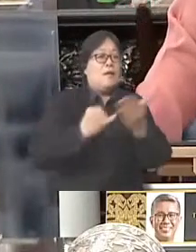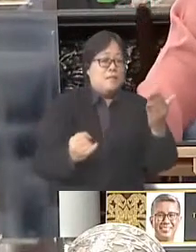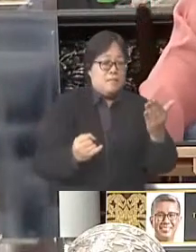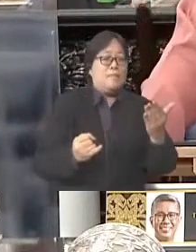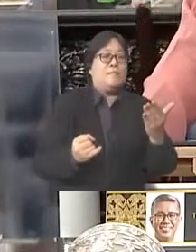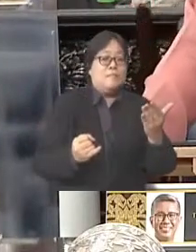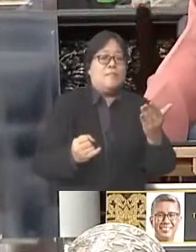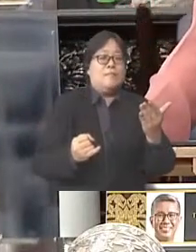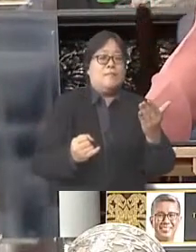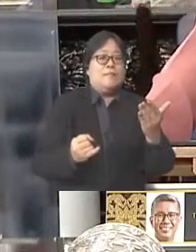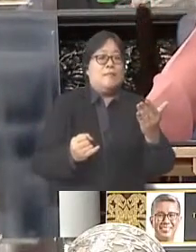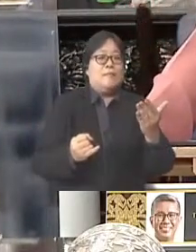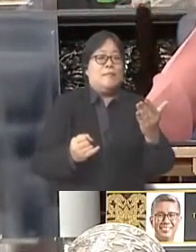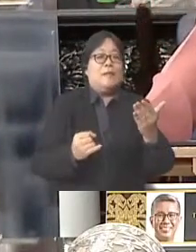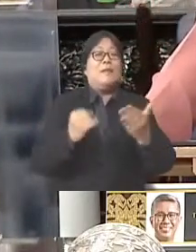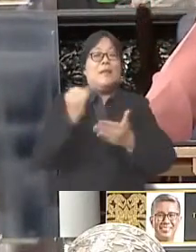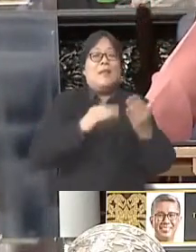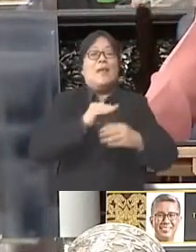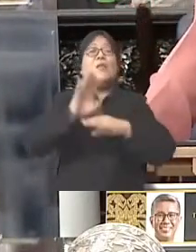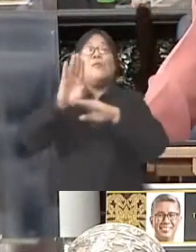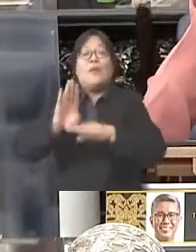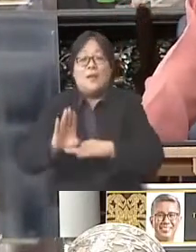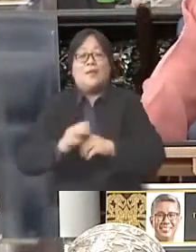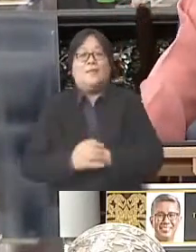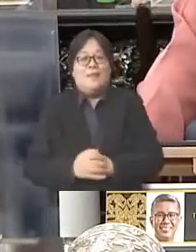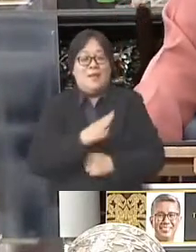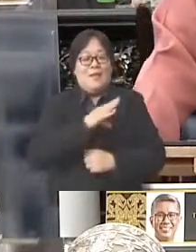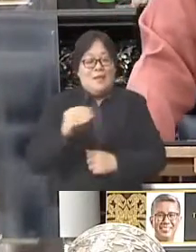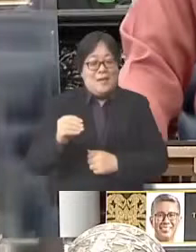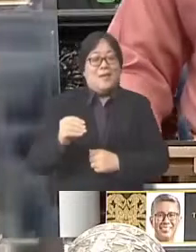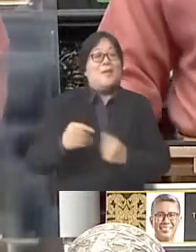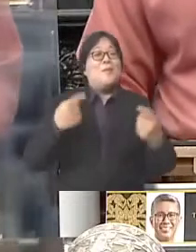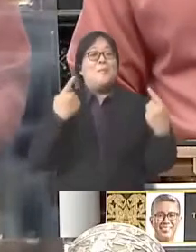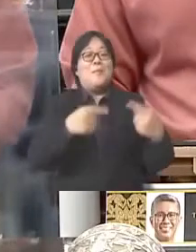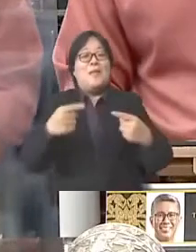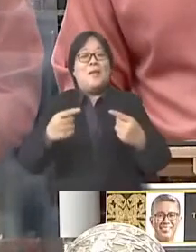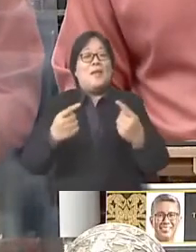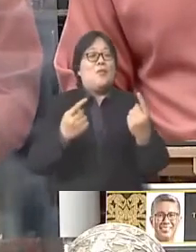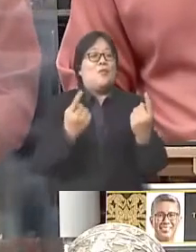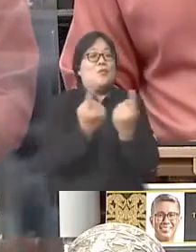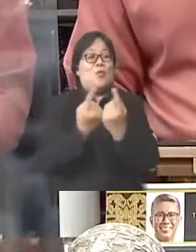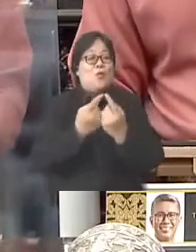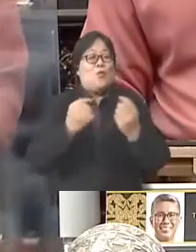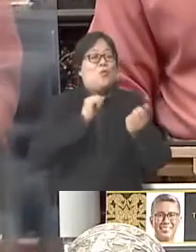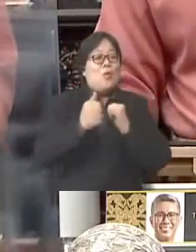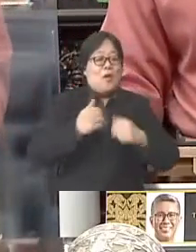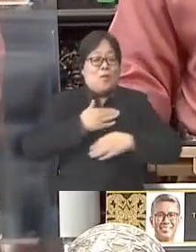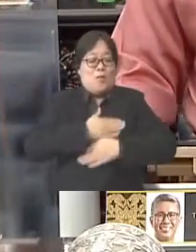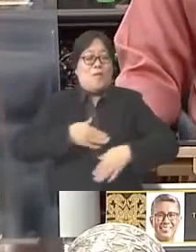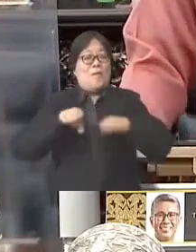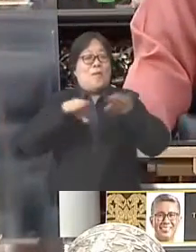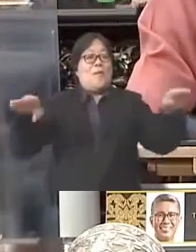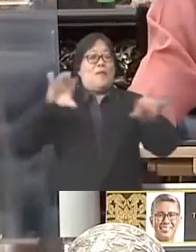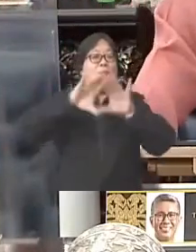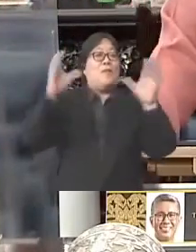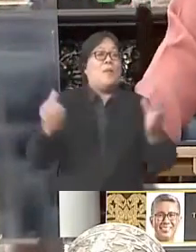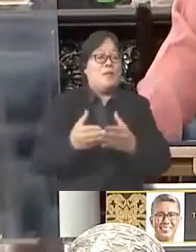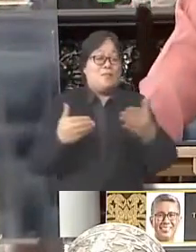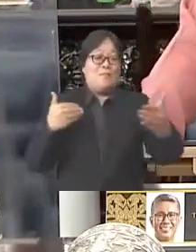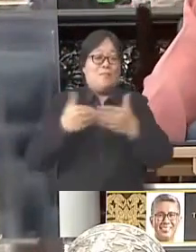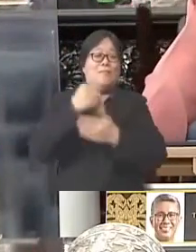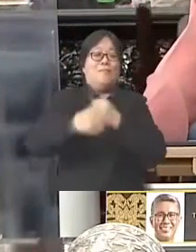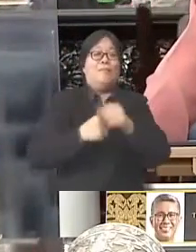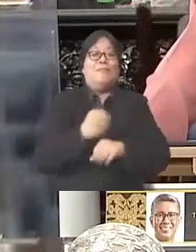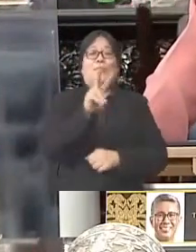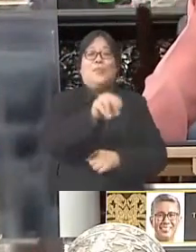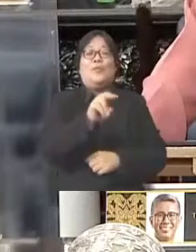dan kesenian kesenian dan kebudayaan sesuai dengan peta sukan dan rekreasi bertaraf antarbangsa sehingga